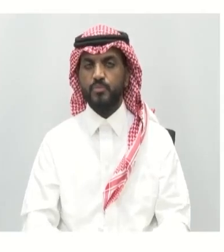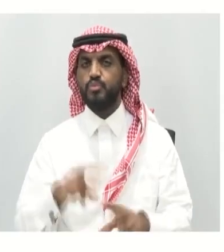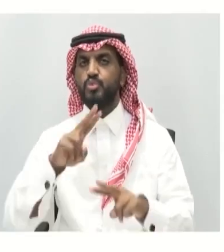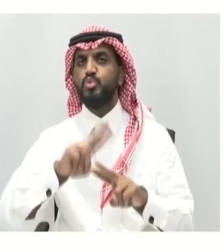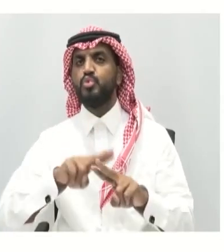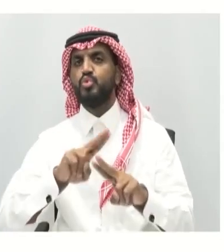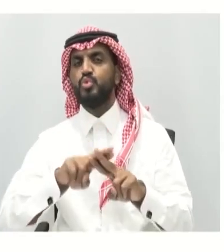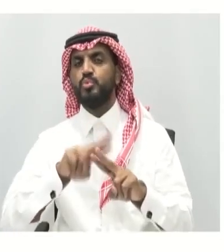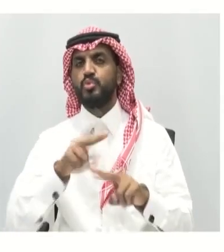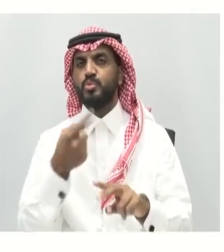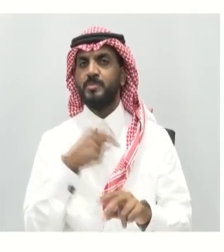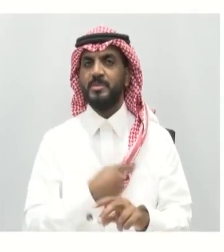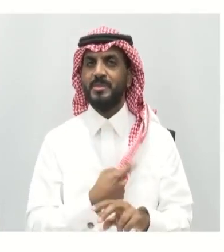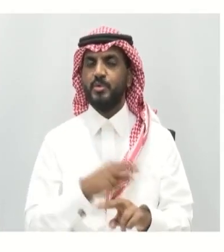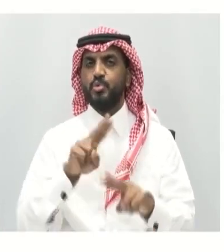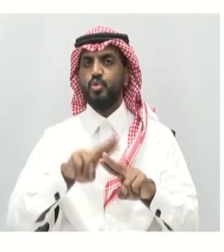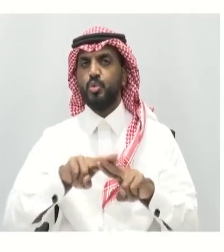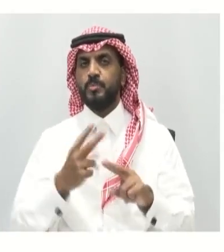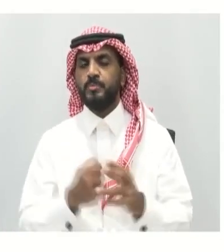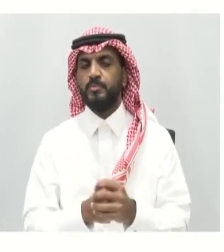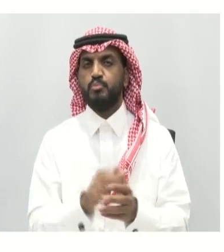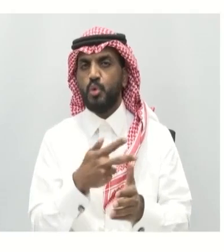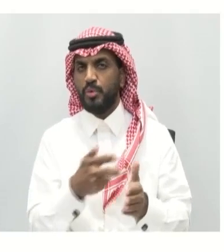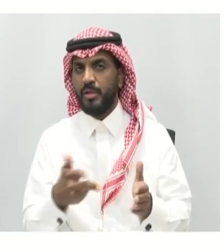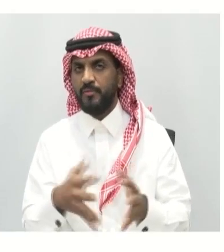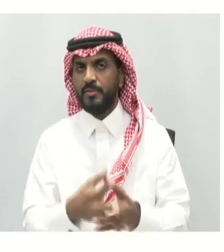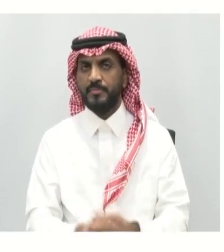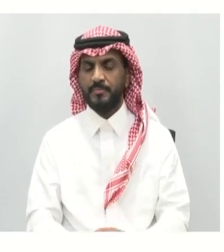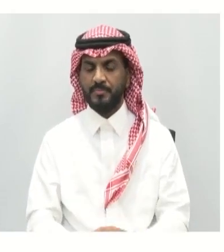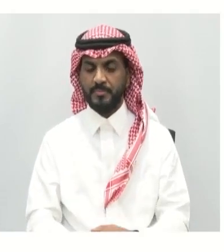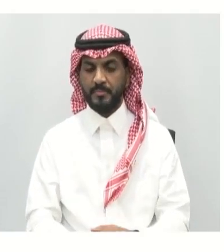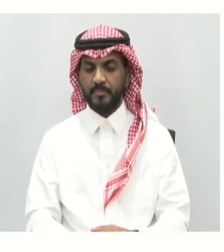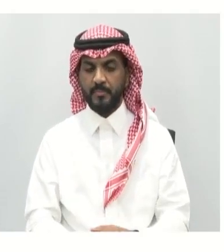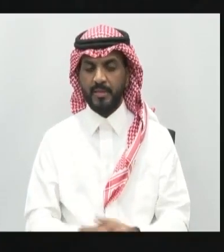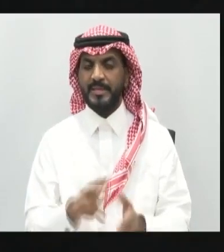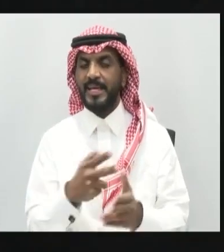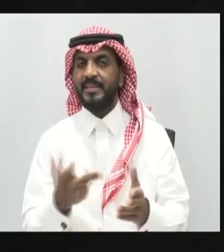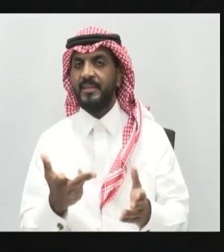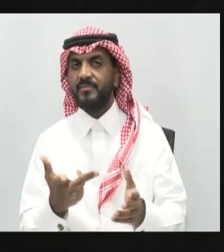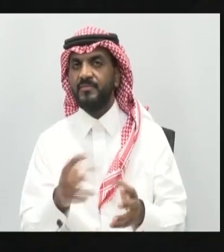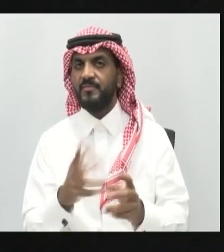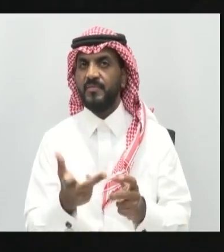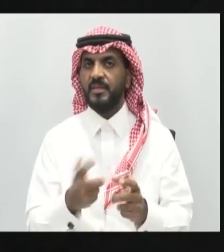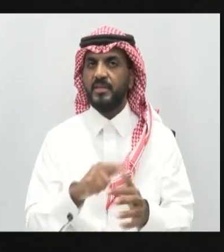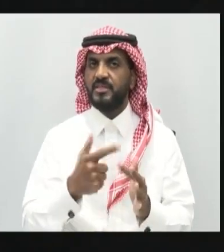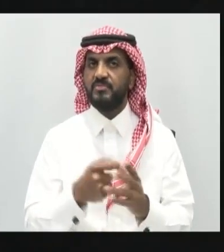نجوم هذه اشكال نجوم مختلفه طيب تختلف في ماذا